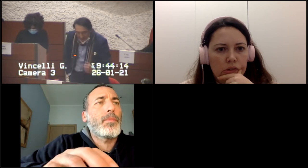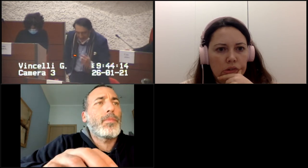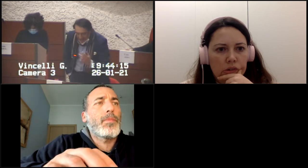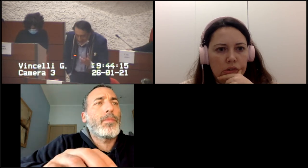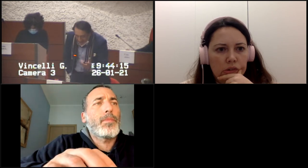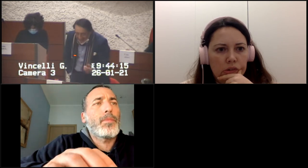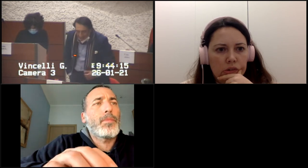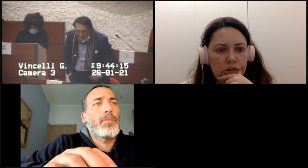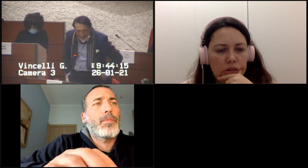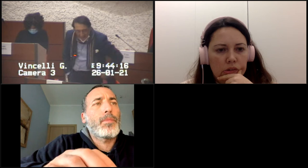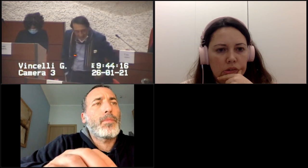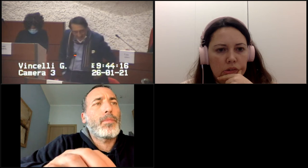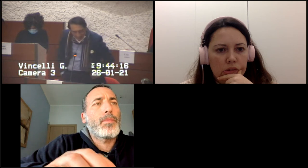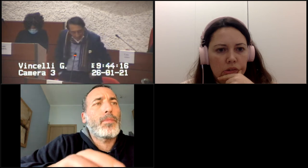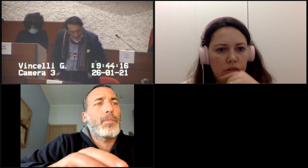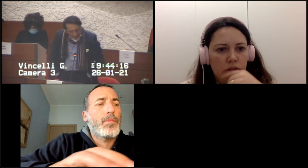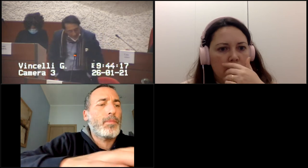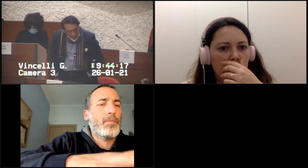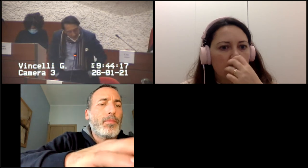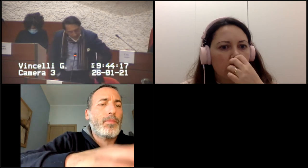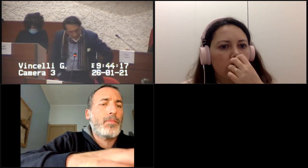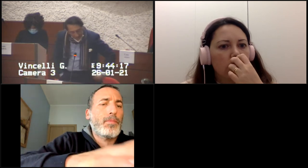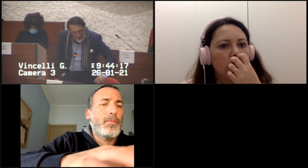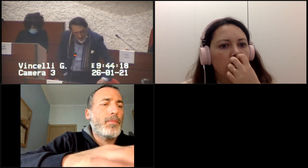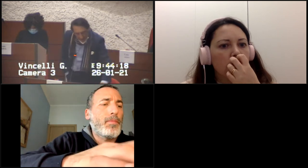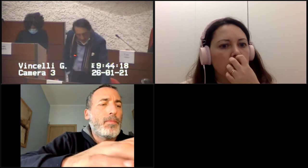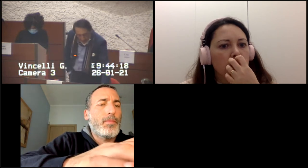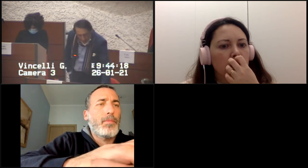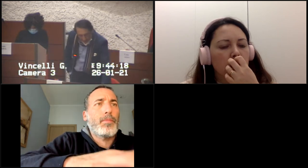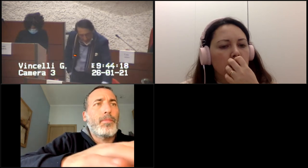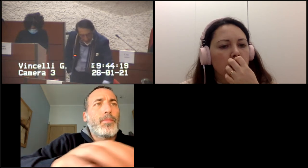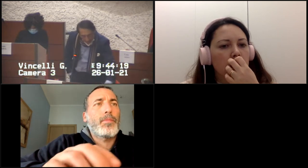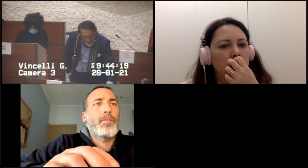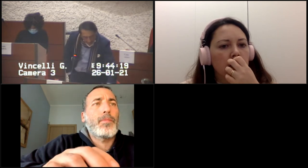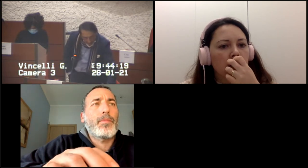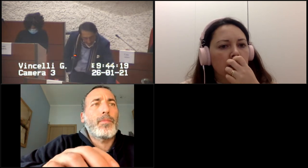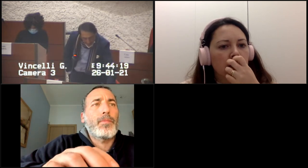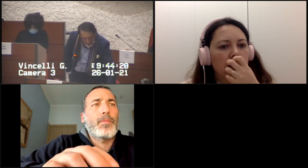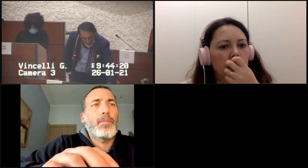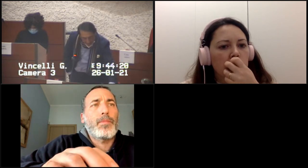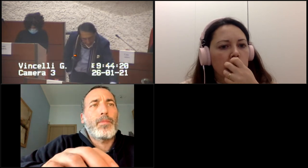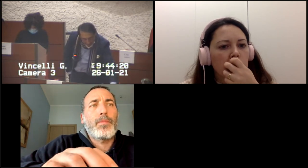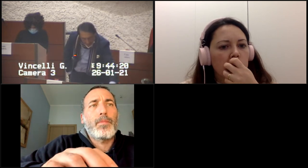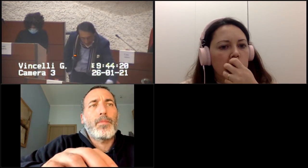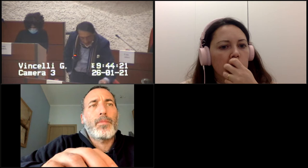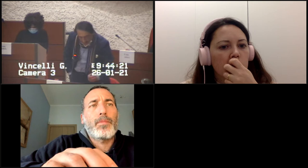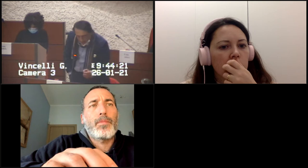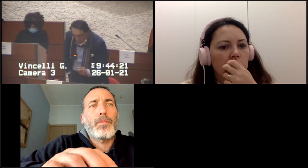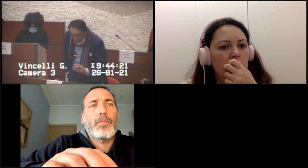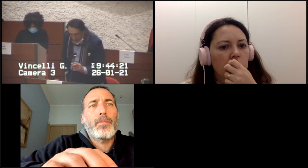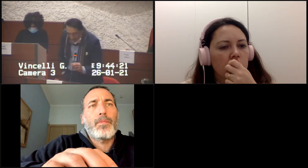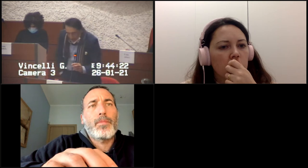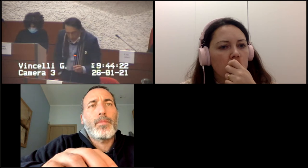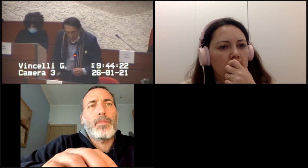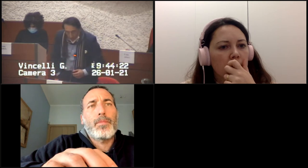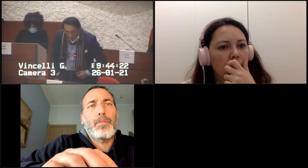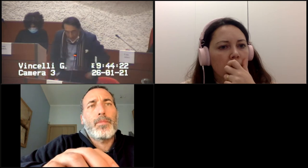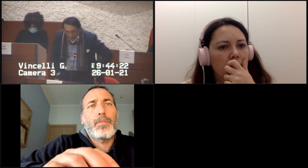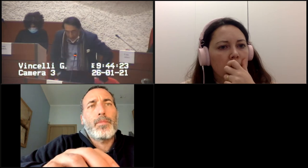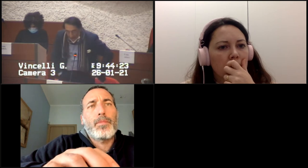questo sia nel primo intervento e nel secondo intervento da parte chiaramente del PD, non